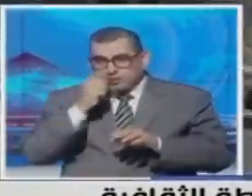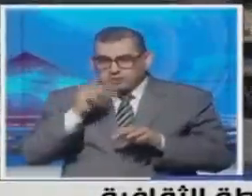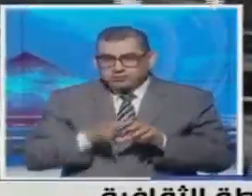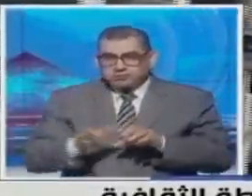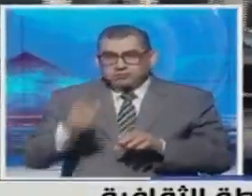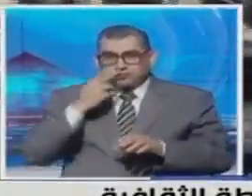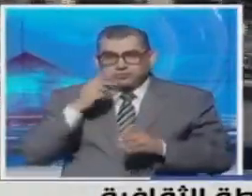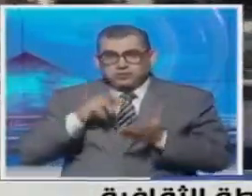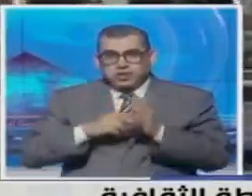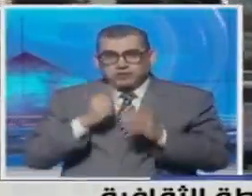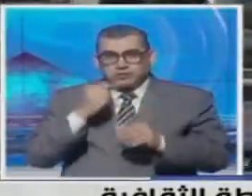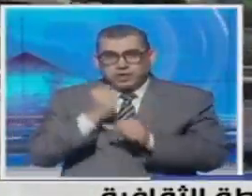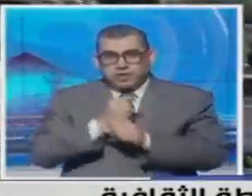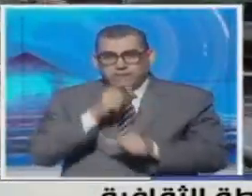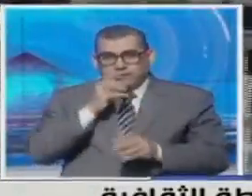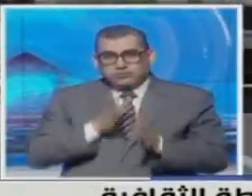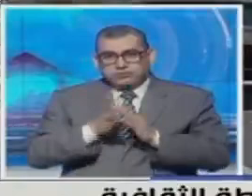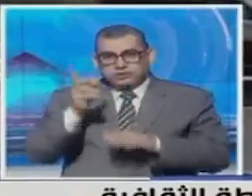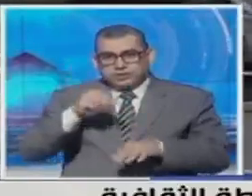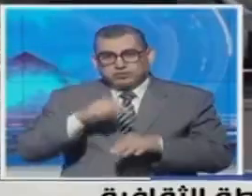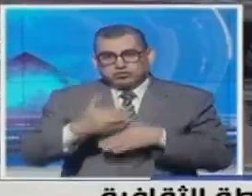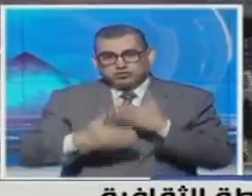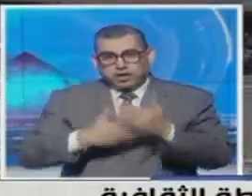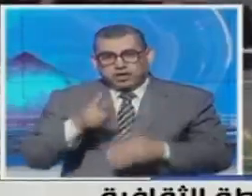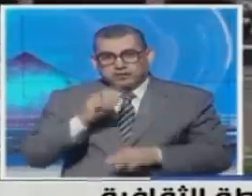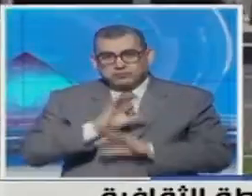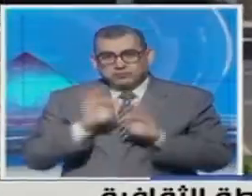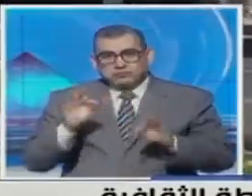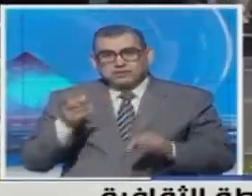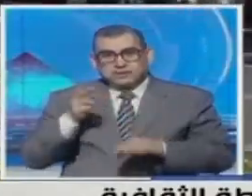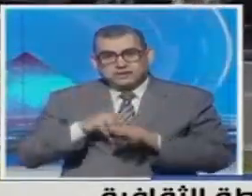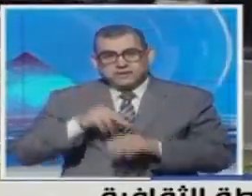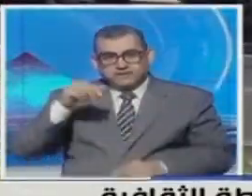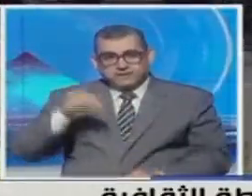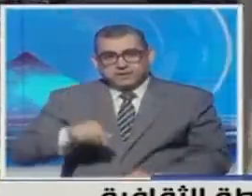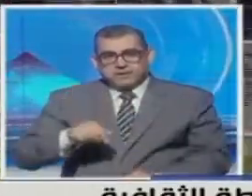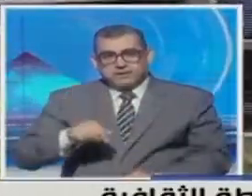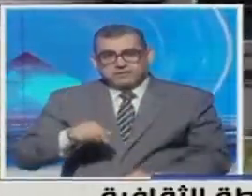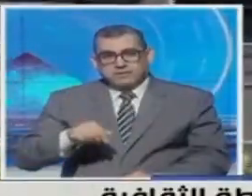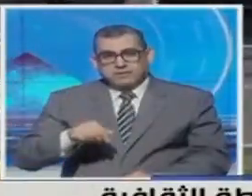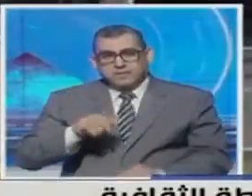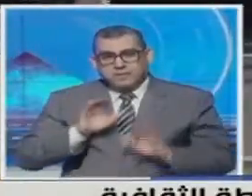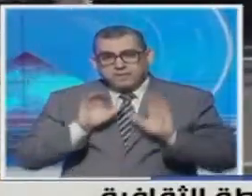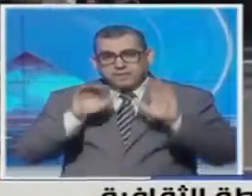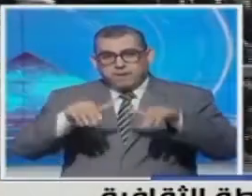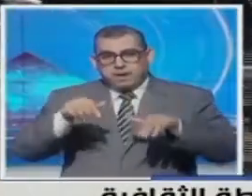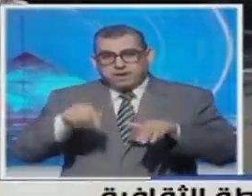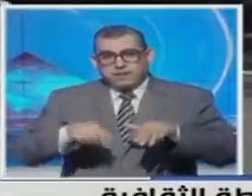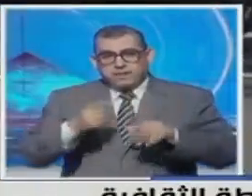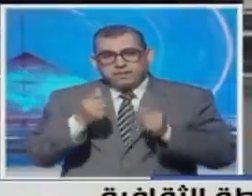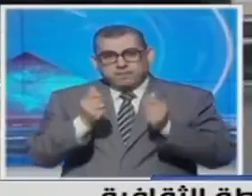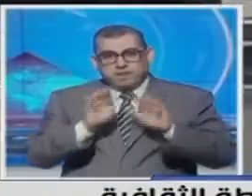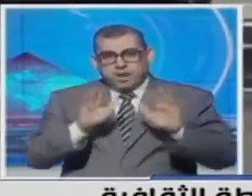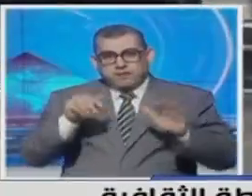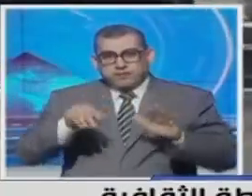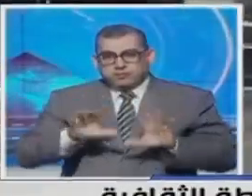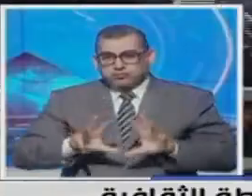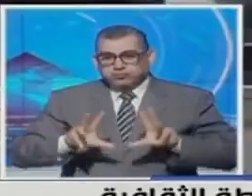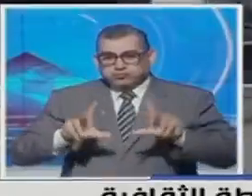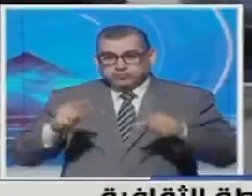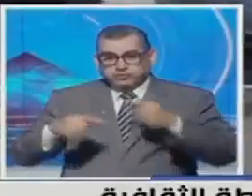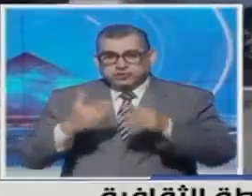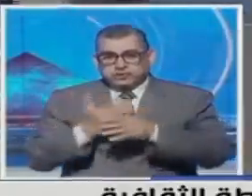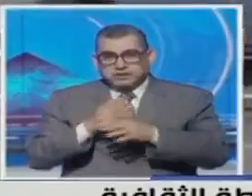أمامكم الكاميرا الآن، وهناك أيضا شاطئ بالمجان يتم تجهيزه